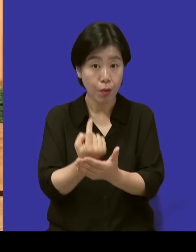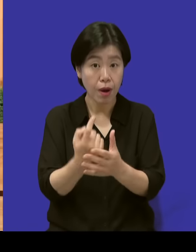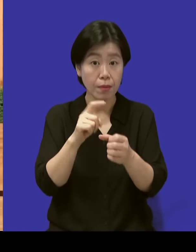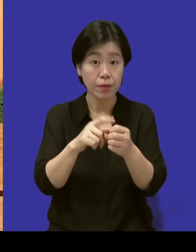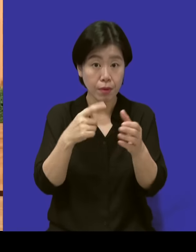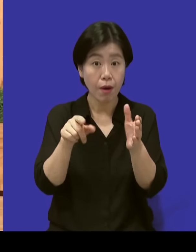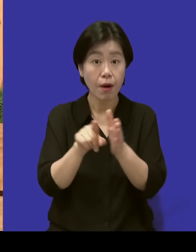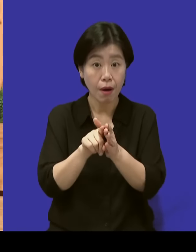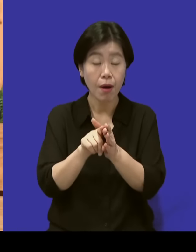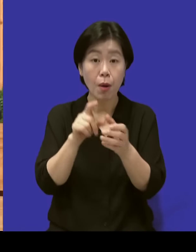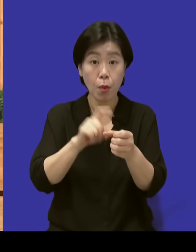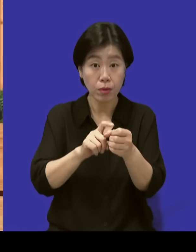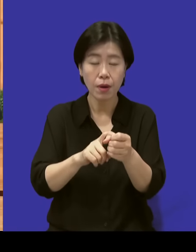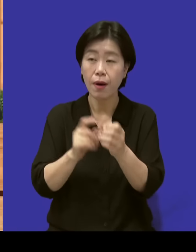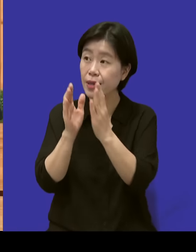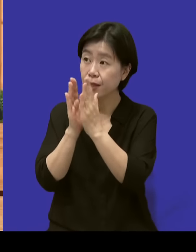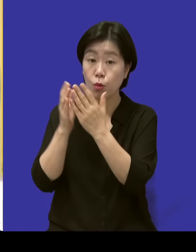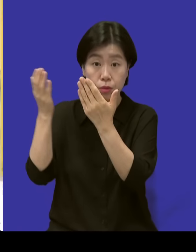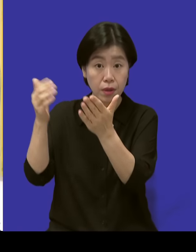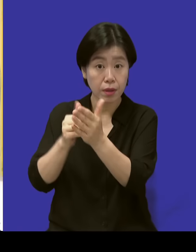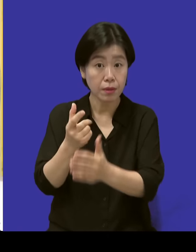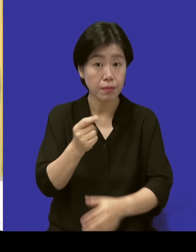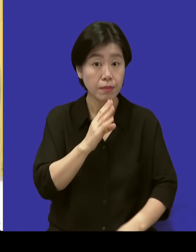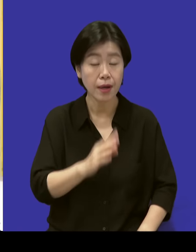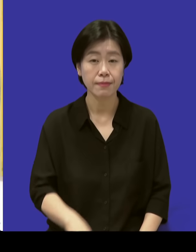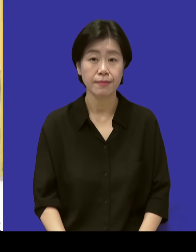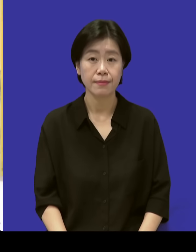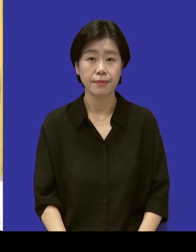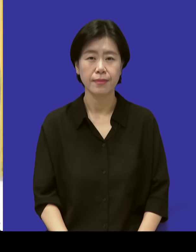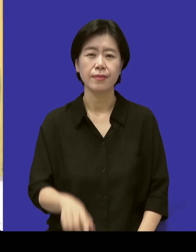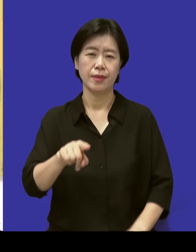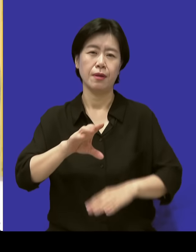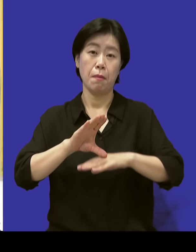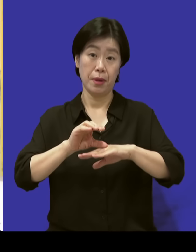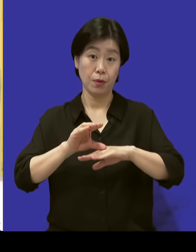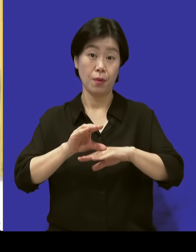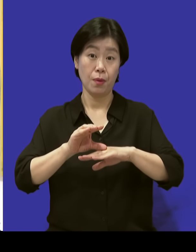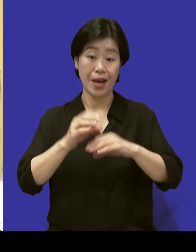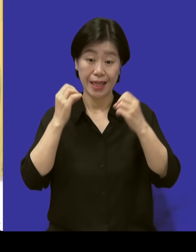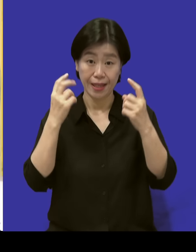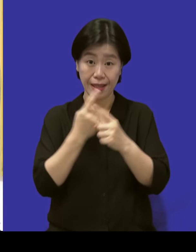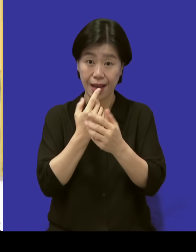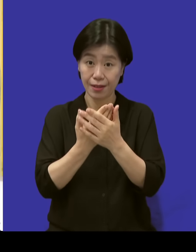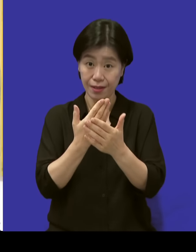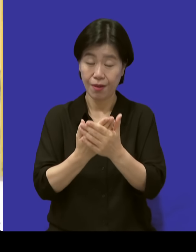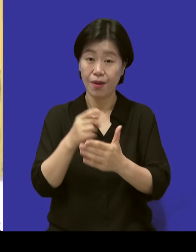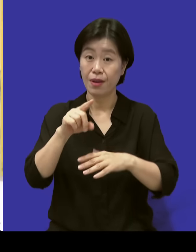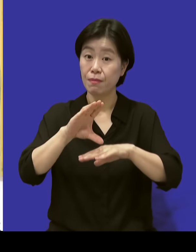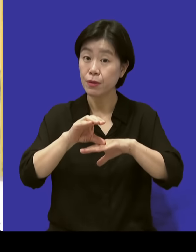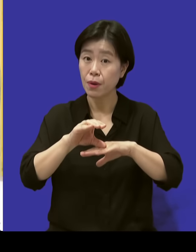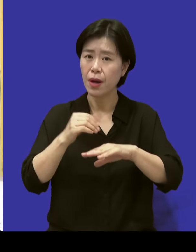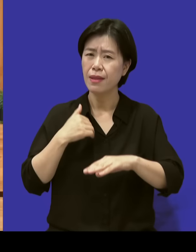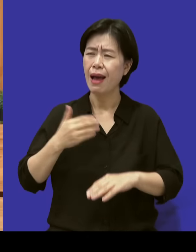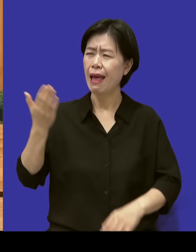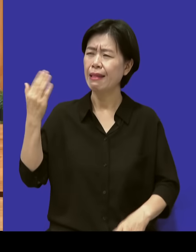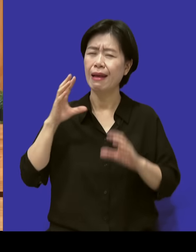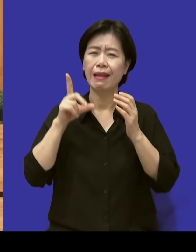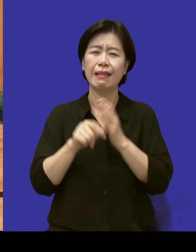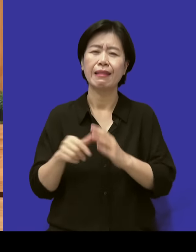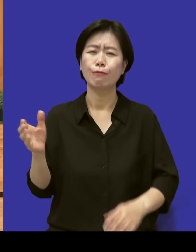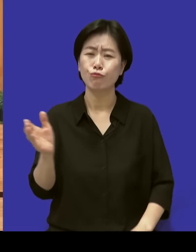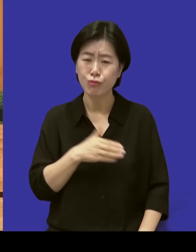나가려고 기도를 하셨었어요? 원래 좀 생각을 하셨었어요? 아, 새롭게 하소서는 제가 어렸을 때부터 예. 계속 봐왔던